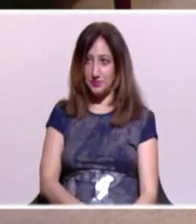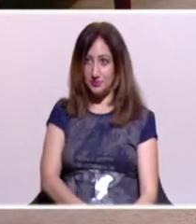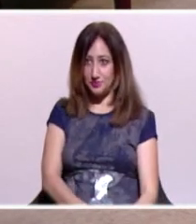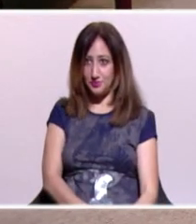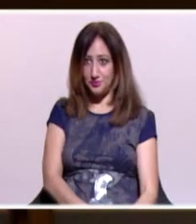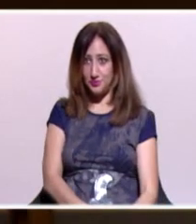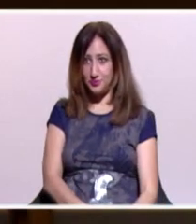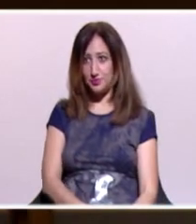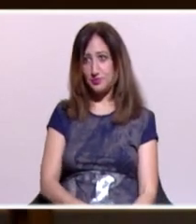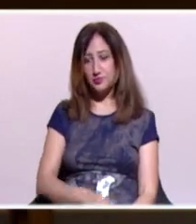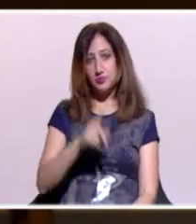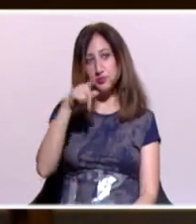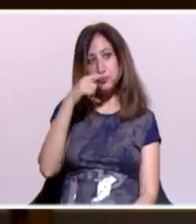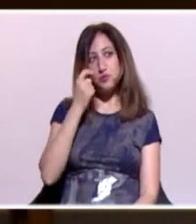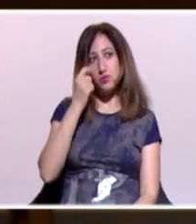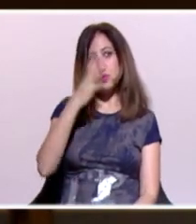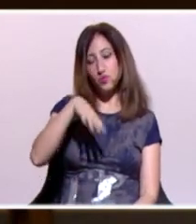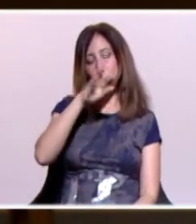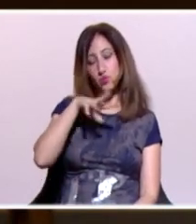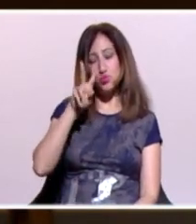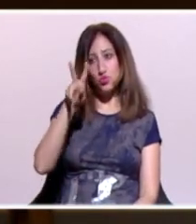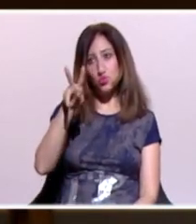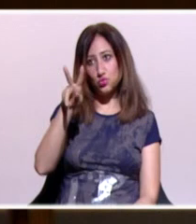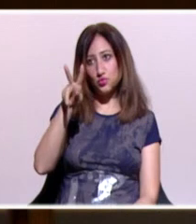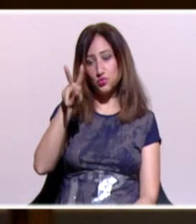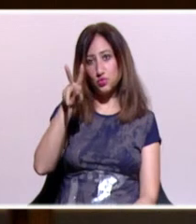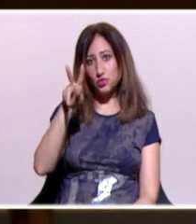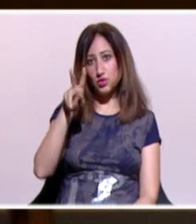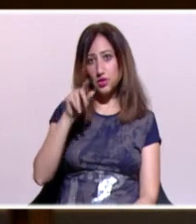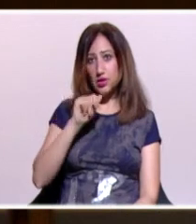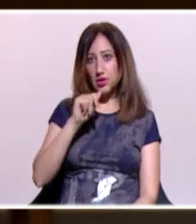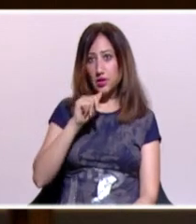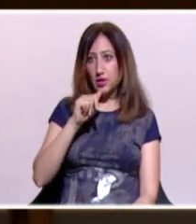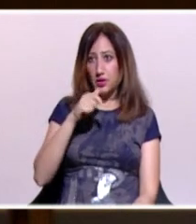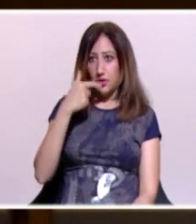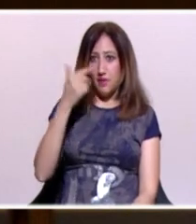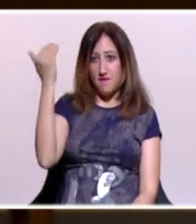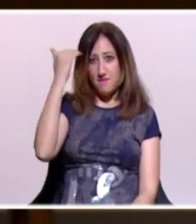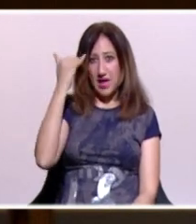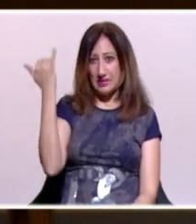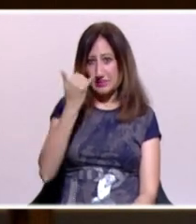يعني، يمكن المشاهد ممكن يعني يعرف لاول مره ان احيانا ممكن مشاهد زي دي تتصور